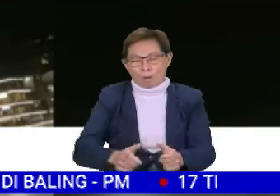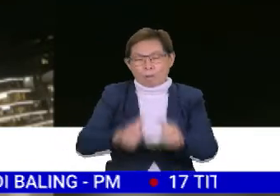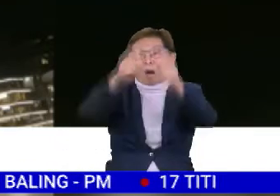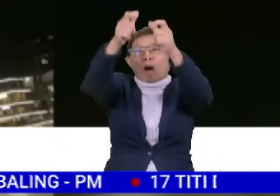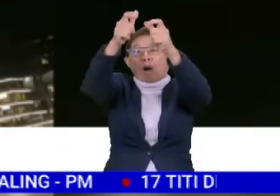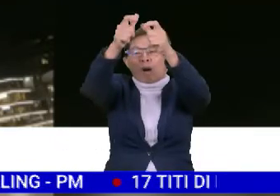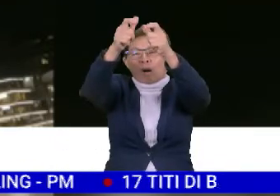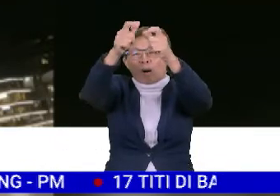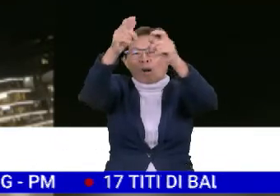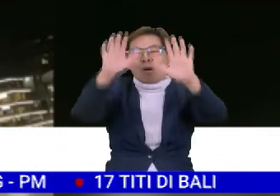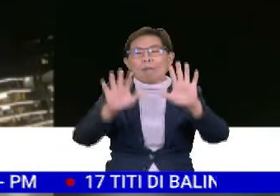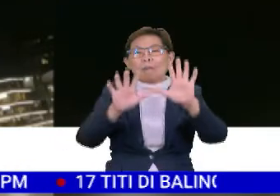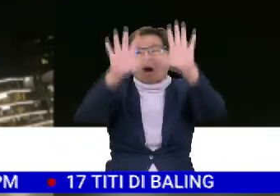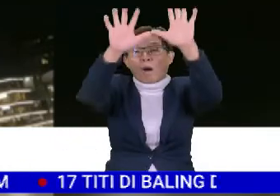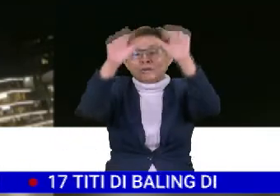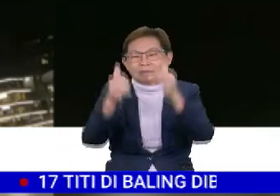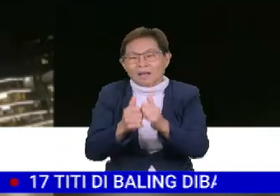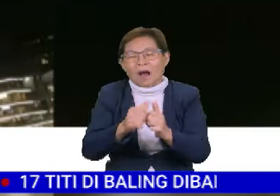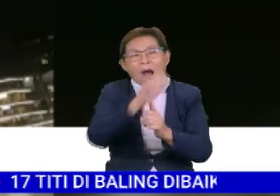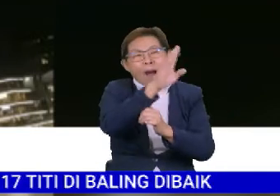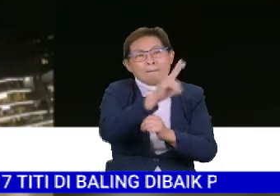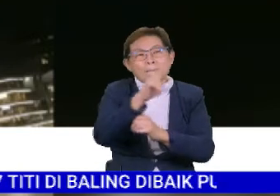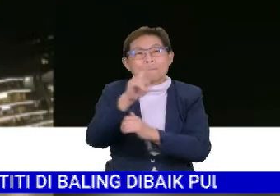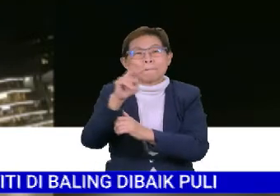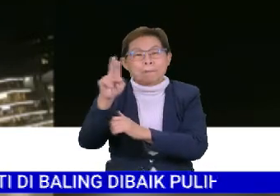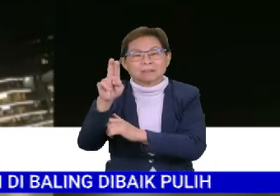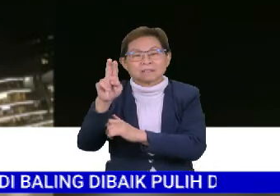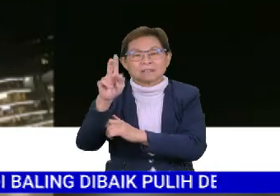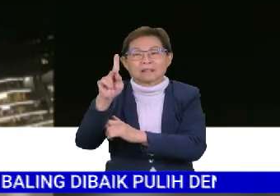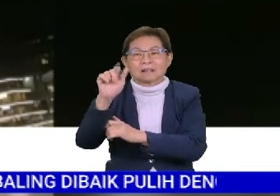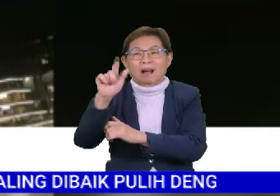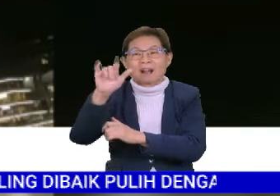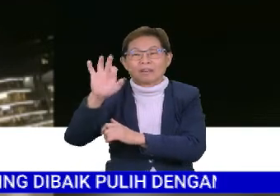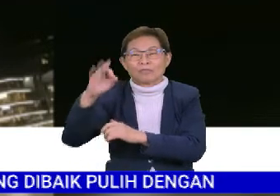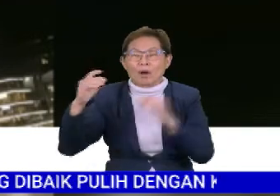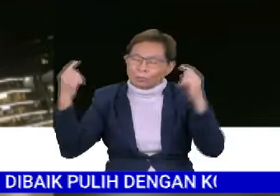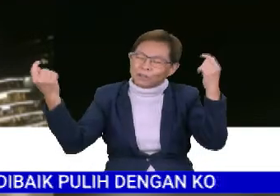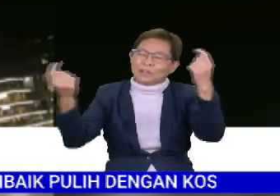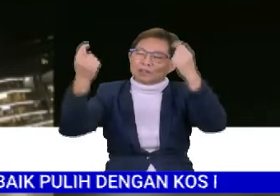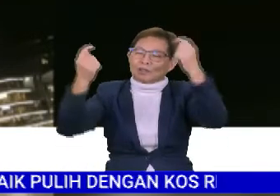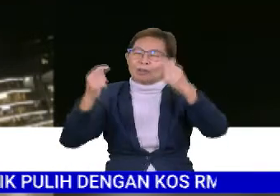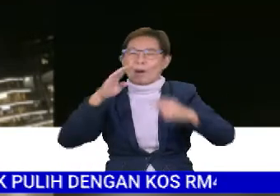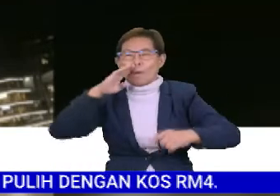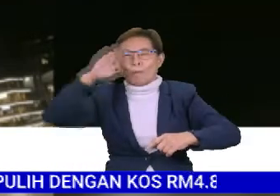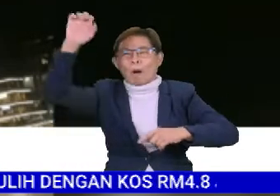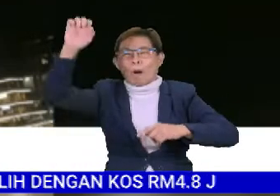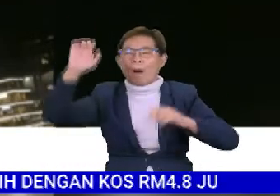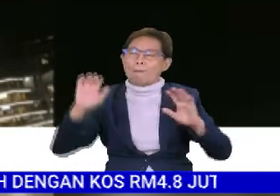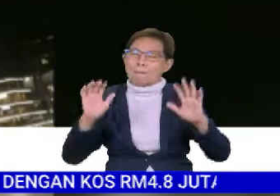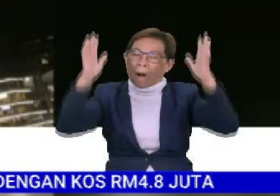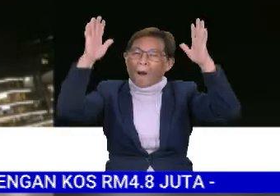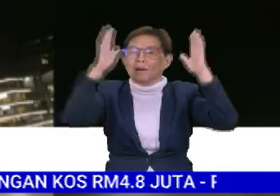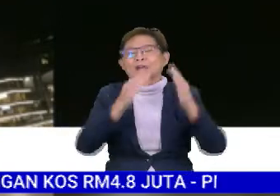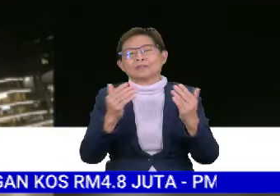Ia disertakan dengan catatan, Burj Khalifa menyambut Hari Kebangsaan Malaysia dan mendoakan kesejahteraan dan